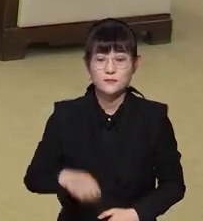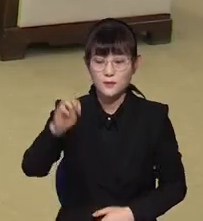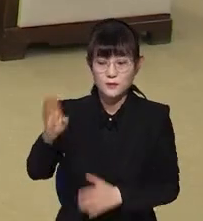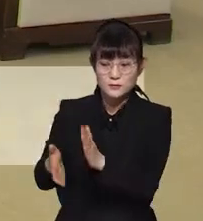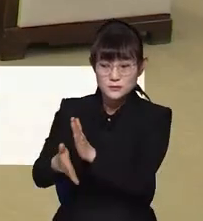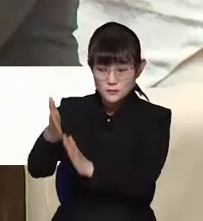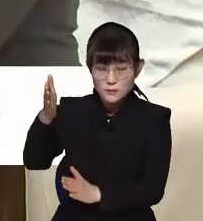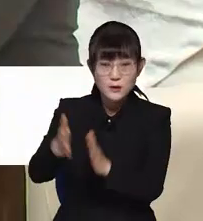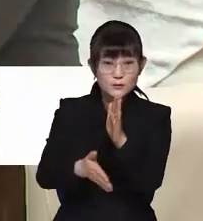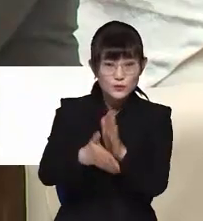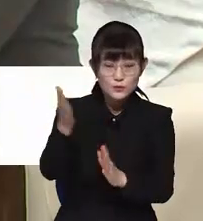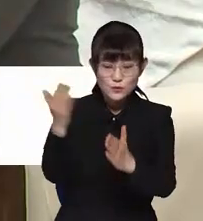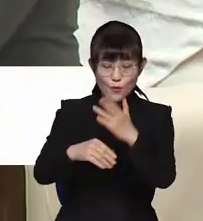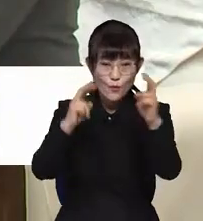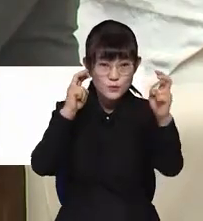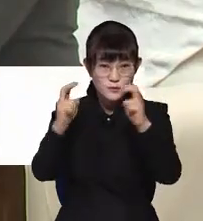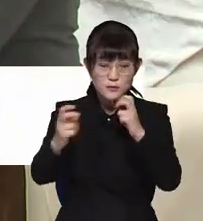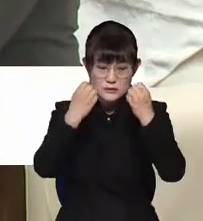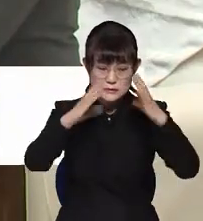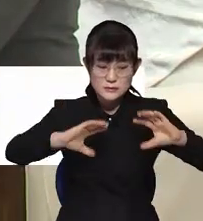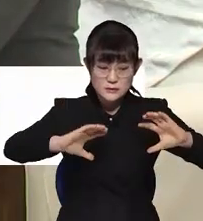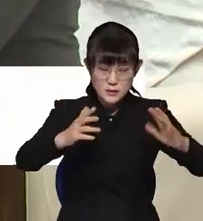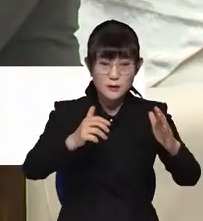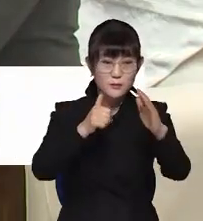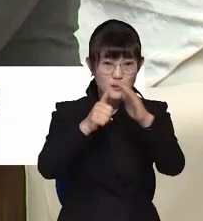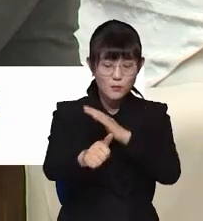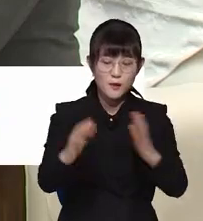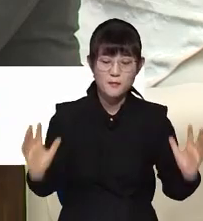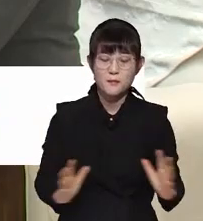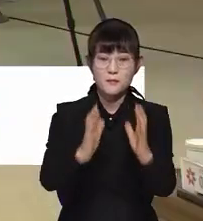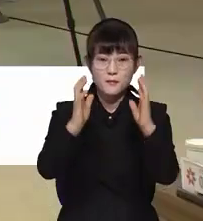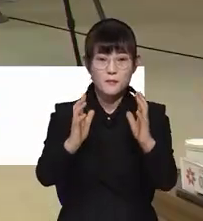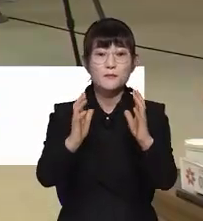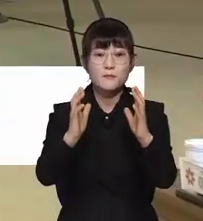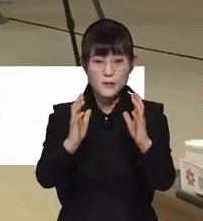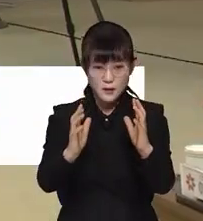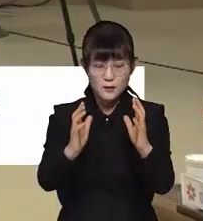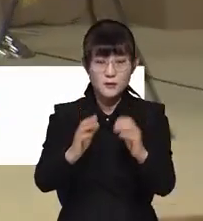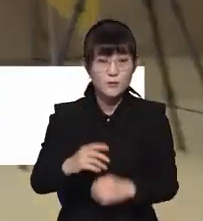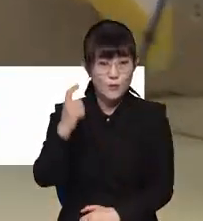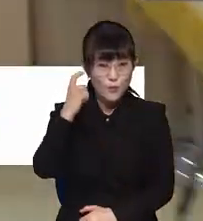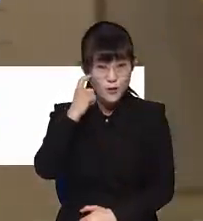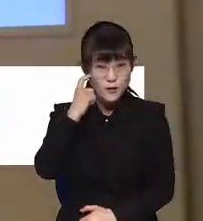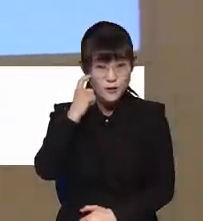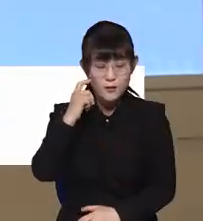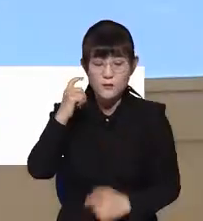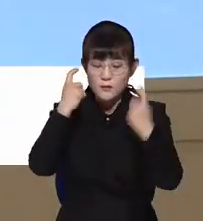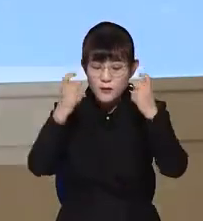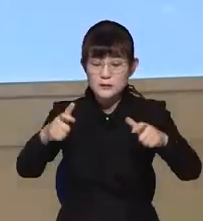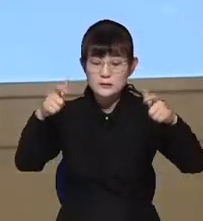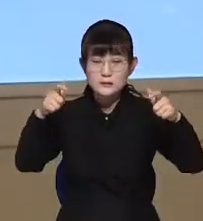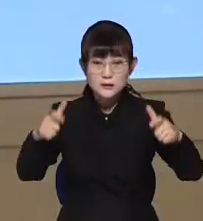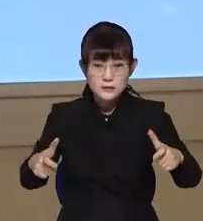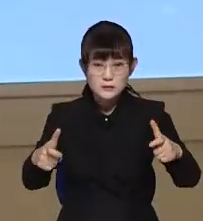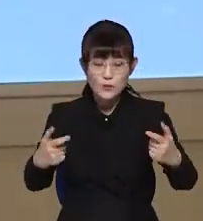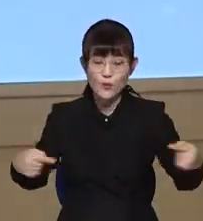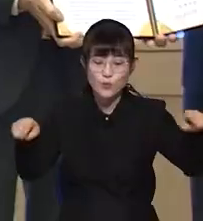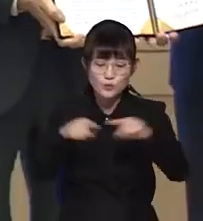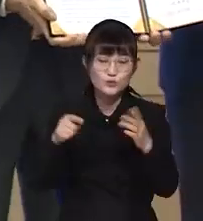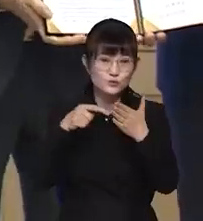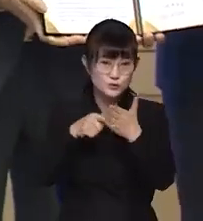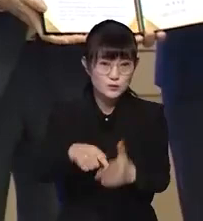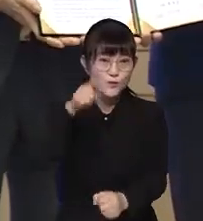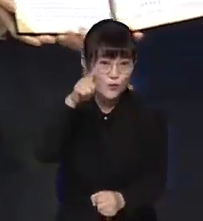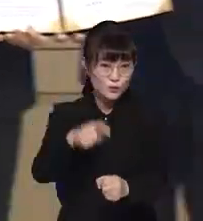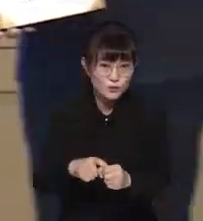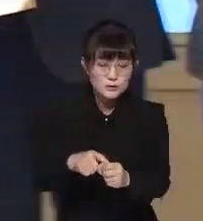광주광역시와 광주도시공사 신세계 프로퍼티 수장이 한자리에 모였습니다. 어등산 관광단지 부지개발 공동 추진을 위한